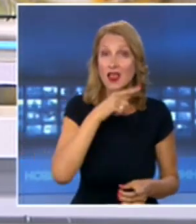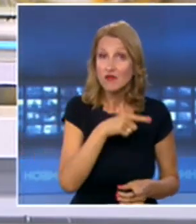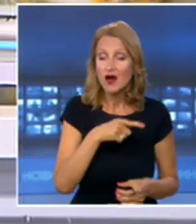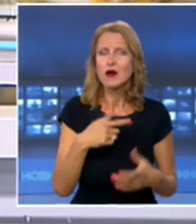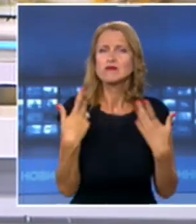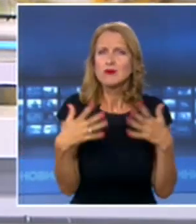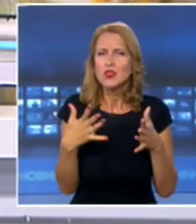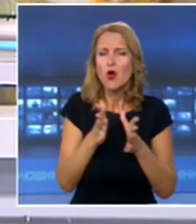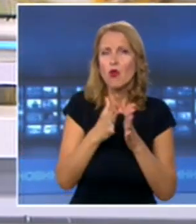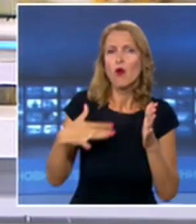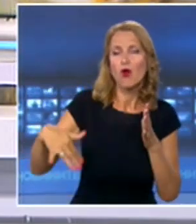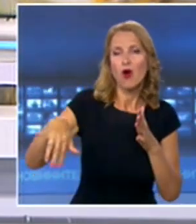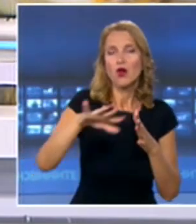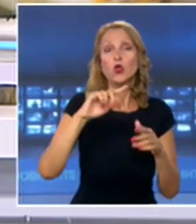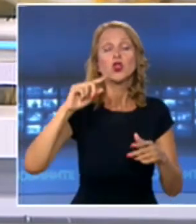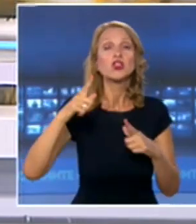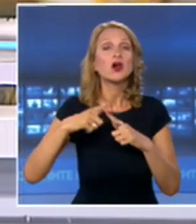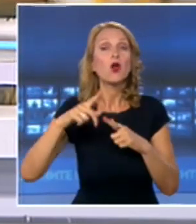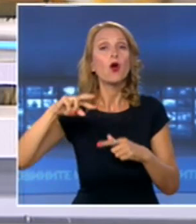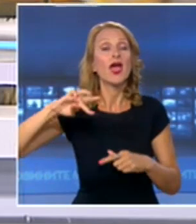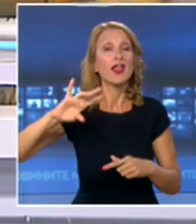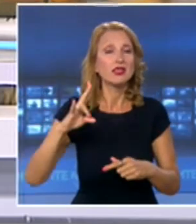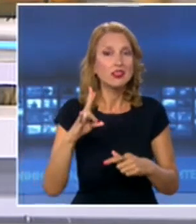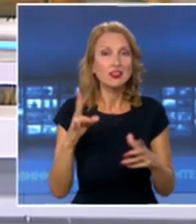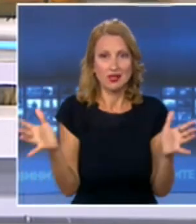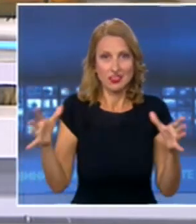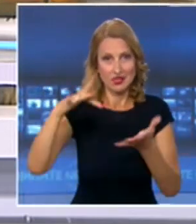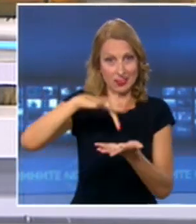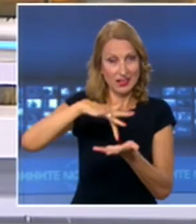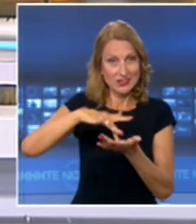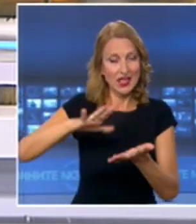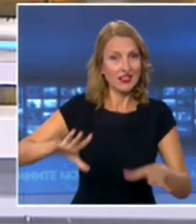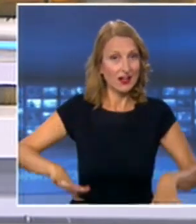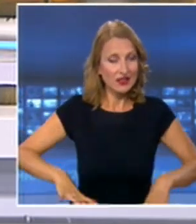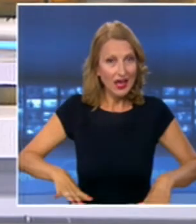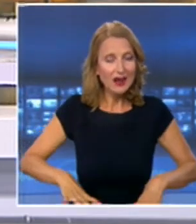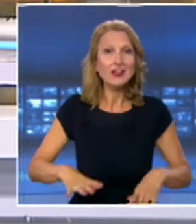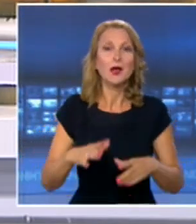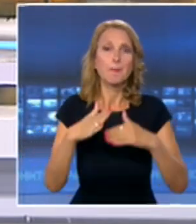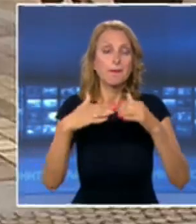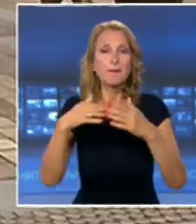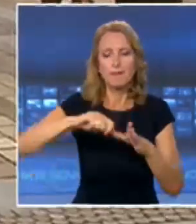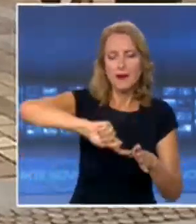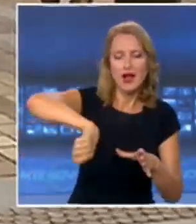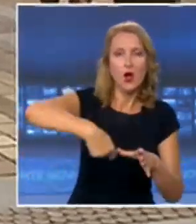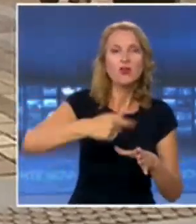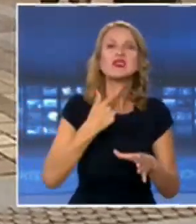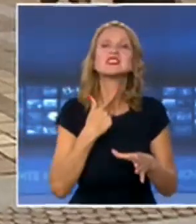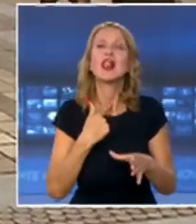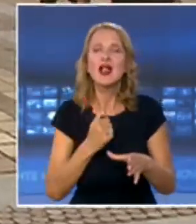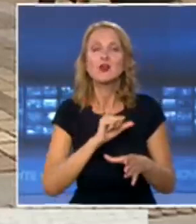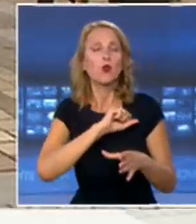жители и гости на Троян. Приготвяне на сладко и ракия в центъра на града бяха сред големите атракции.